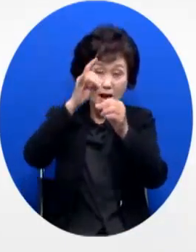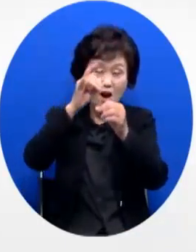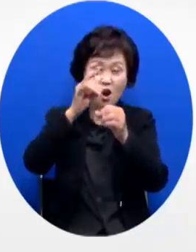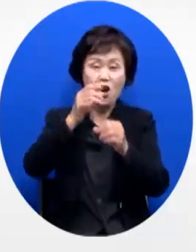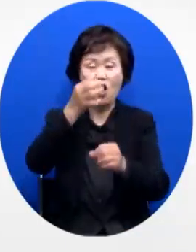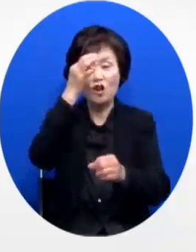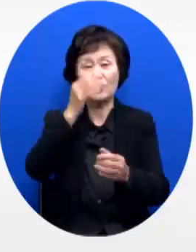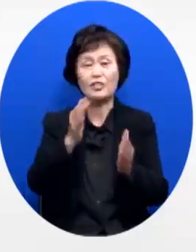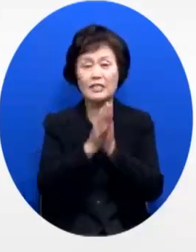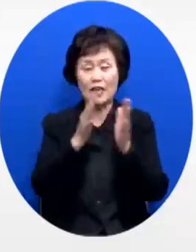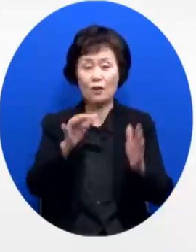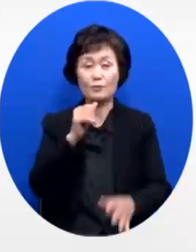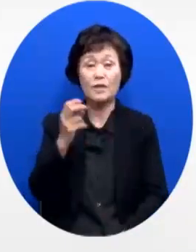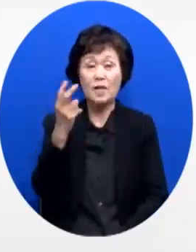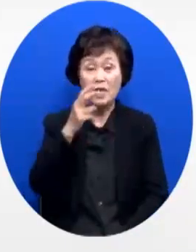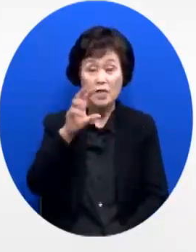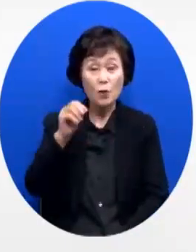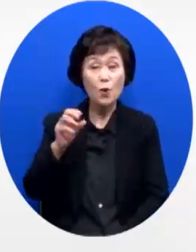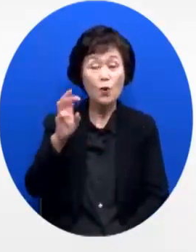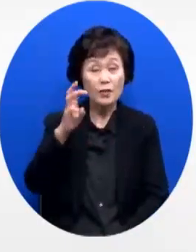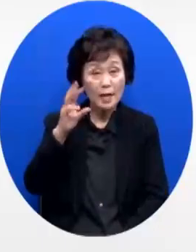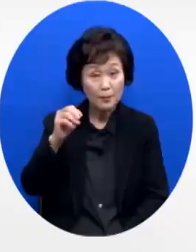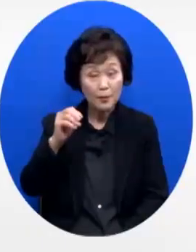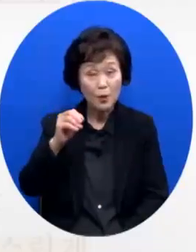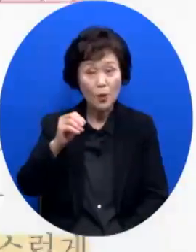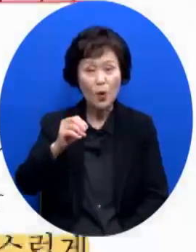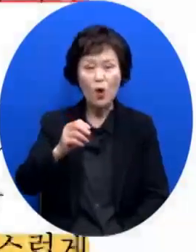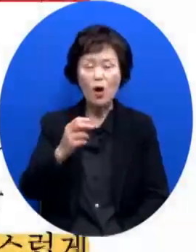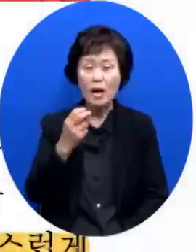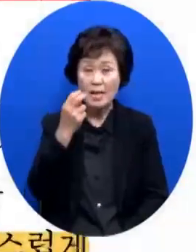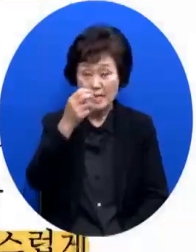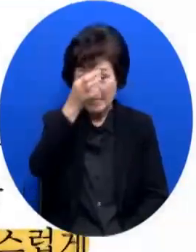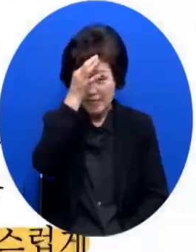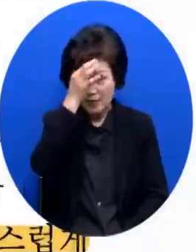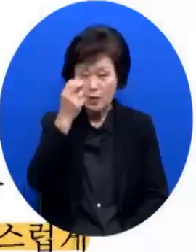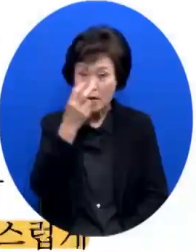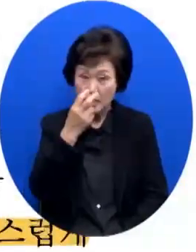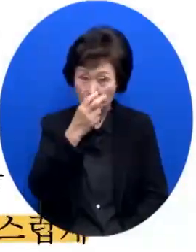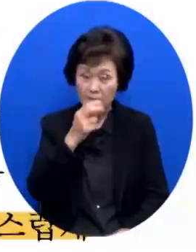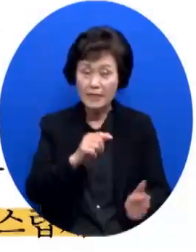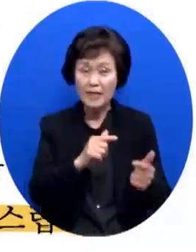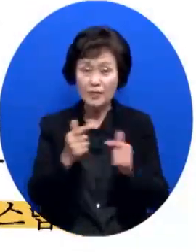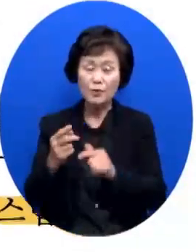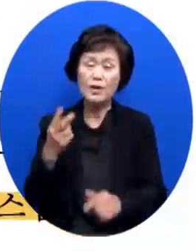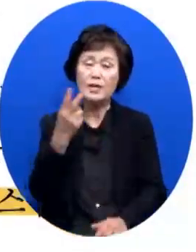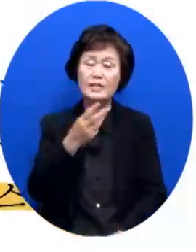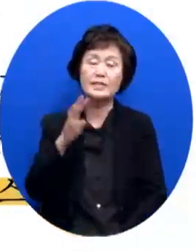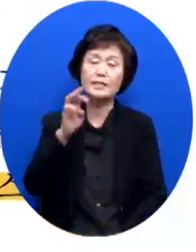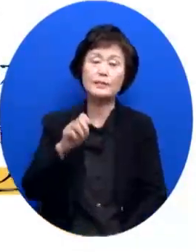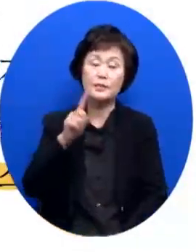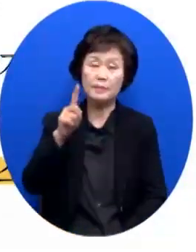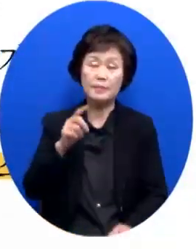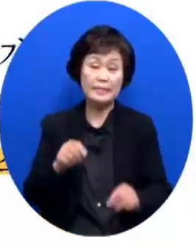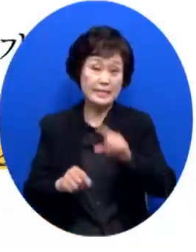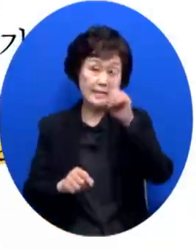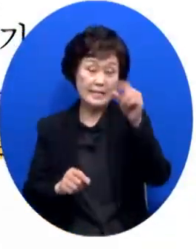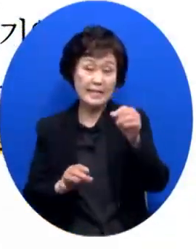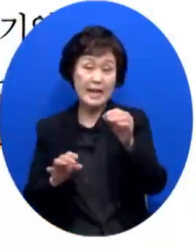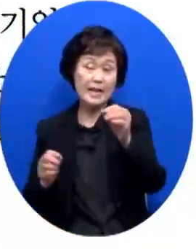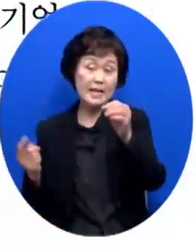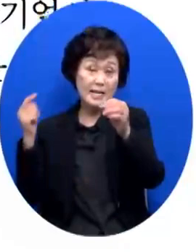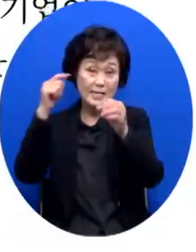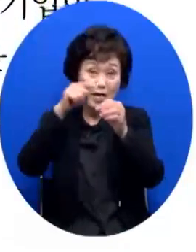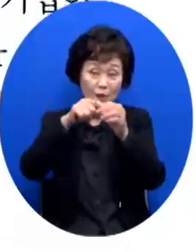과학기술정보통신부는 2030 차세대 발사체 성능 검증을 위한 발사와 2031년 달 착륙선을 보내기